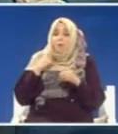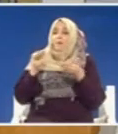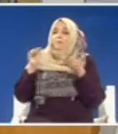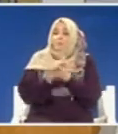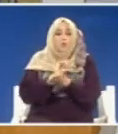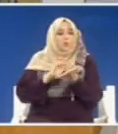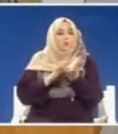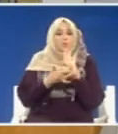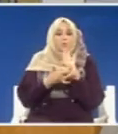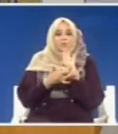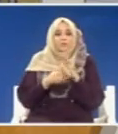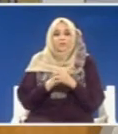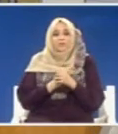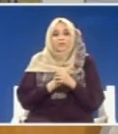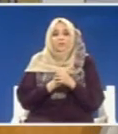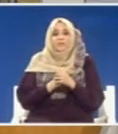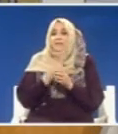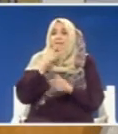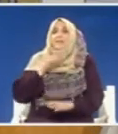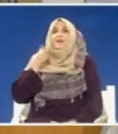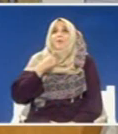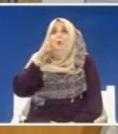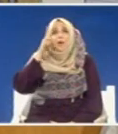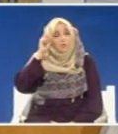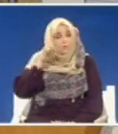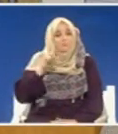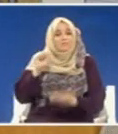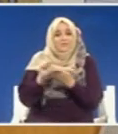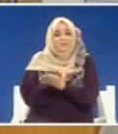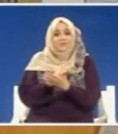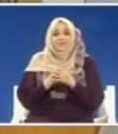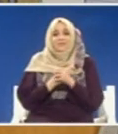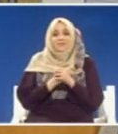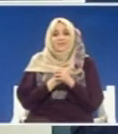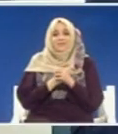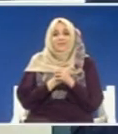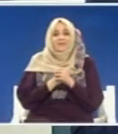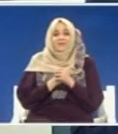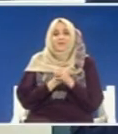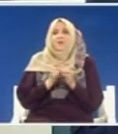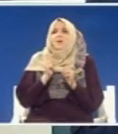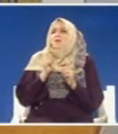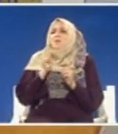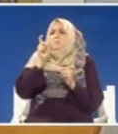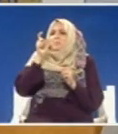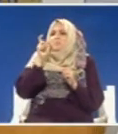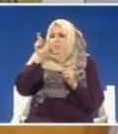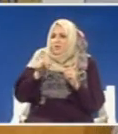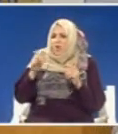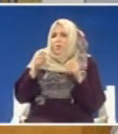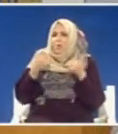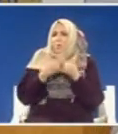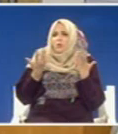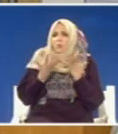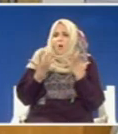الذنوب جميعا، سبحان، فاستغفروني أغفر لكم. يعني ليس مطلوبا من العبد سوى